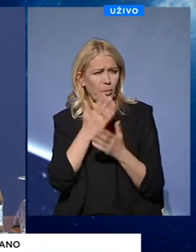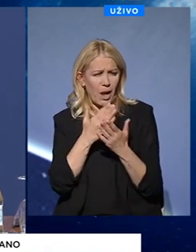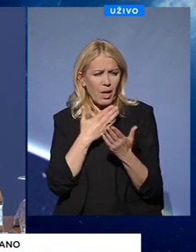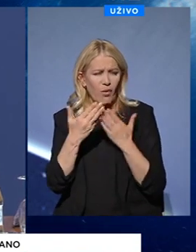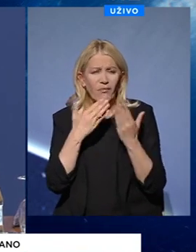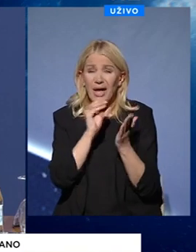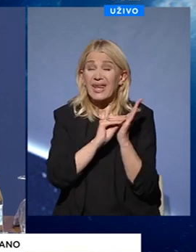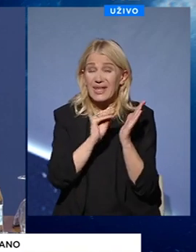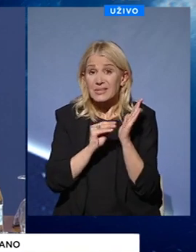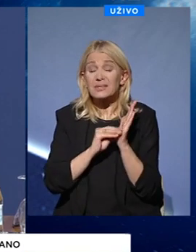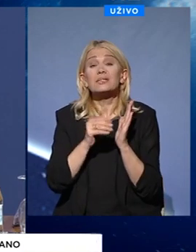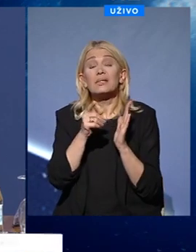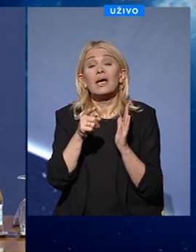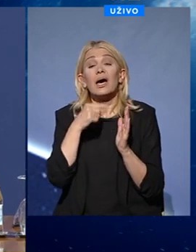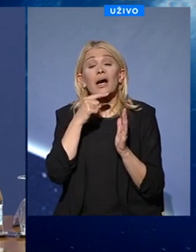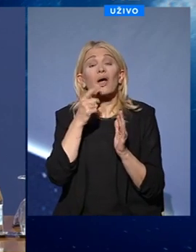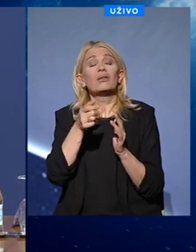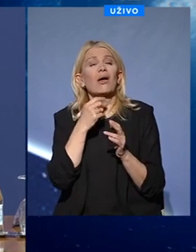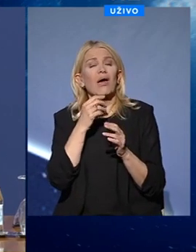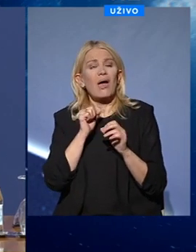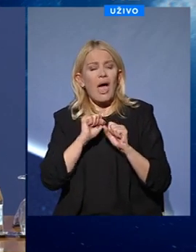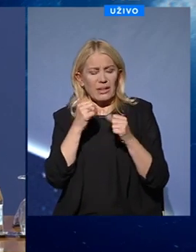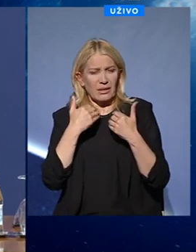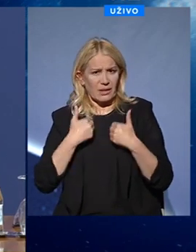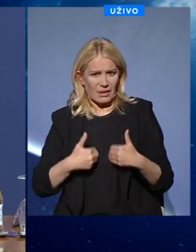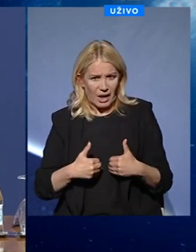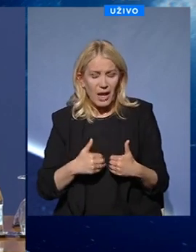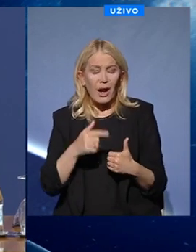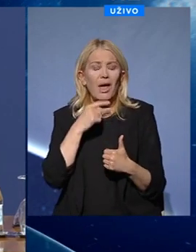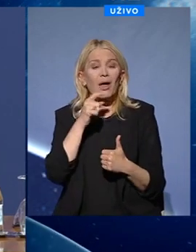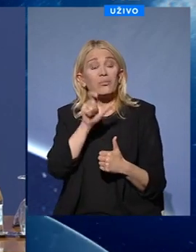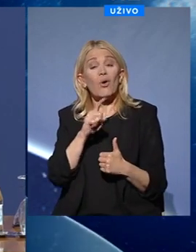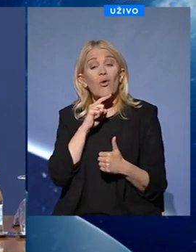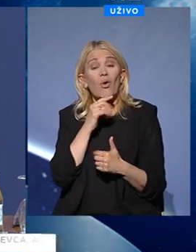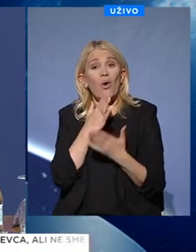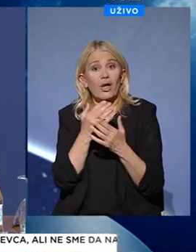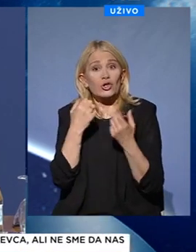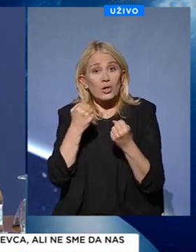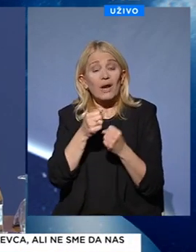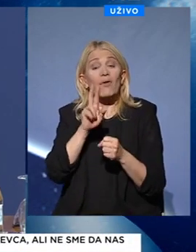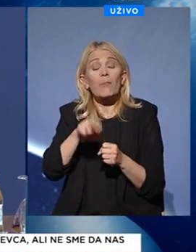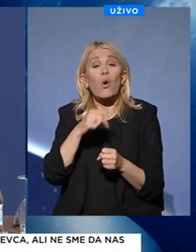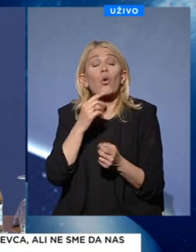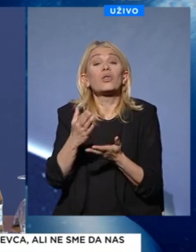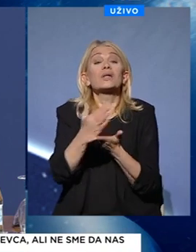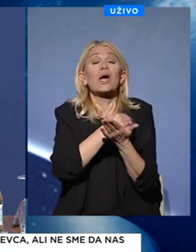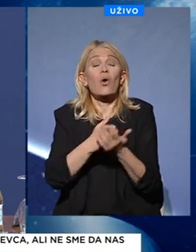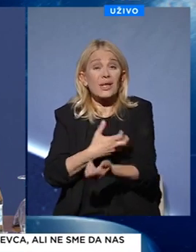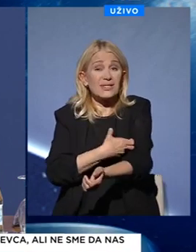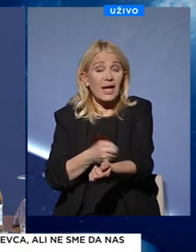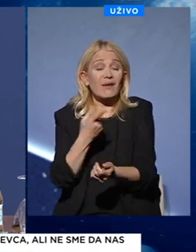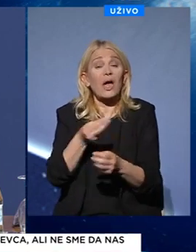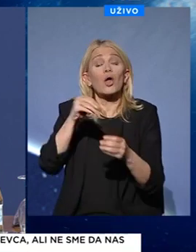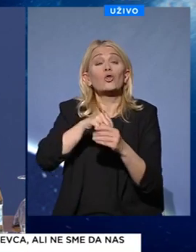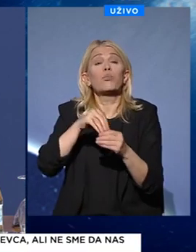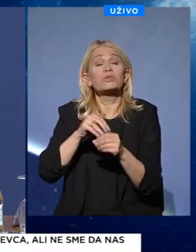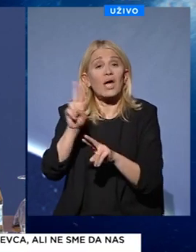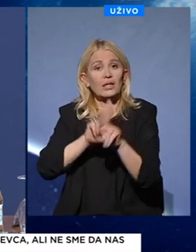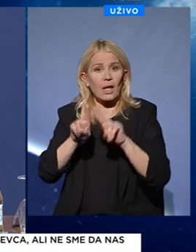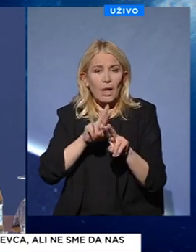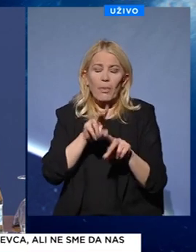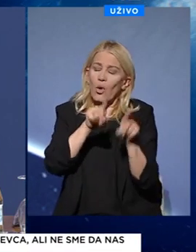za medije, je rekao da će antitela iz plazme rekovalescenata takođe moći da se koriste kao dopunska terapija kod